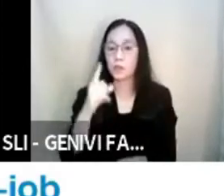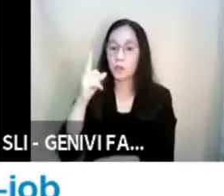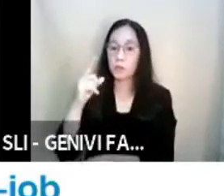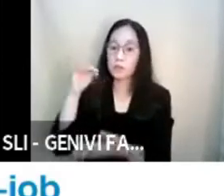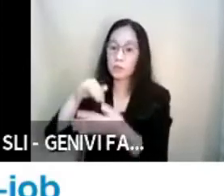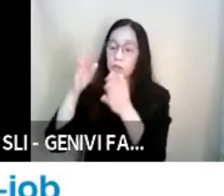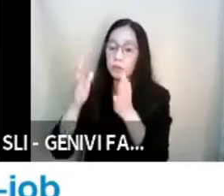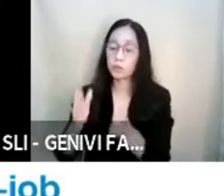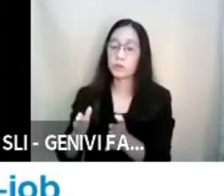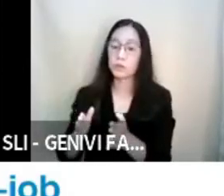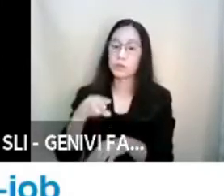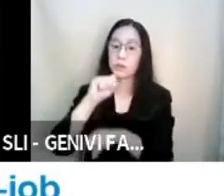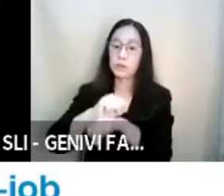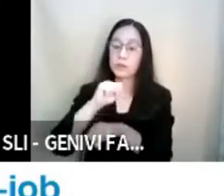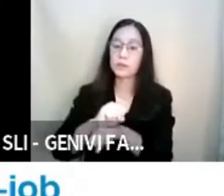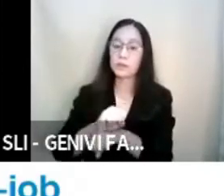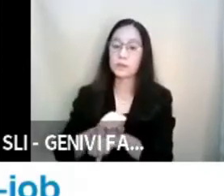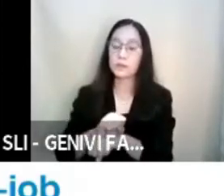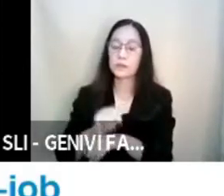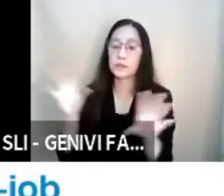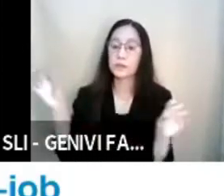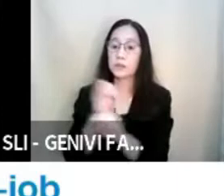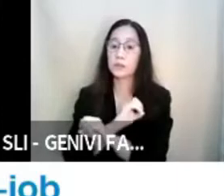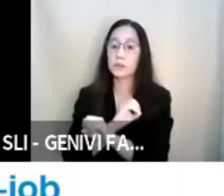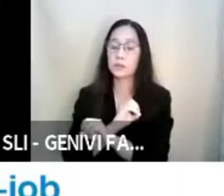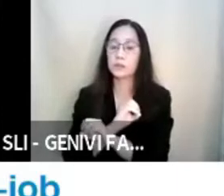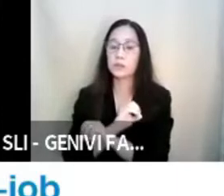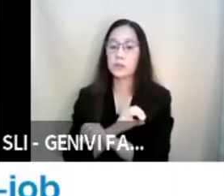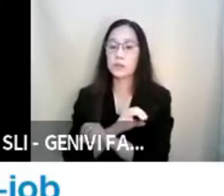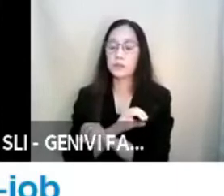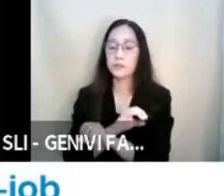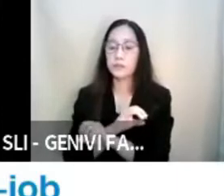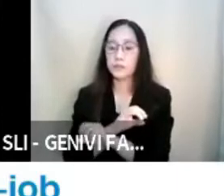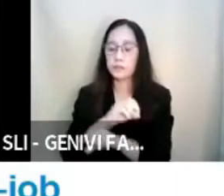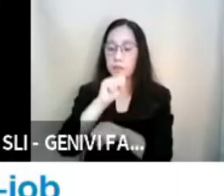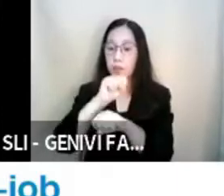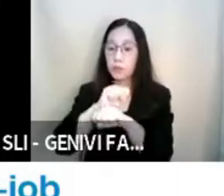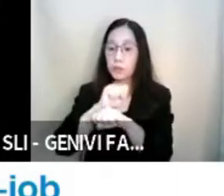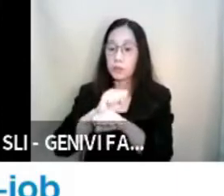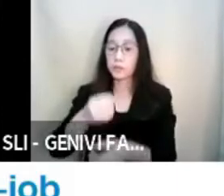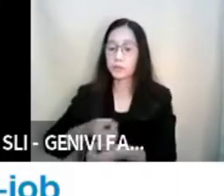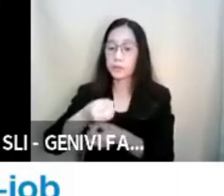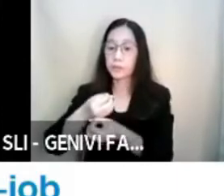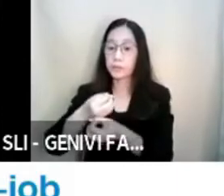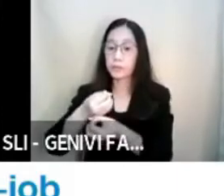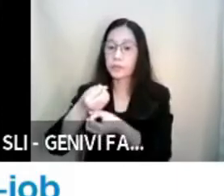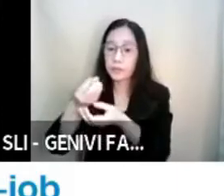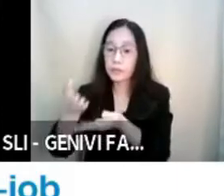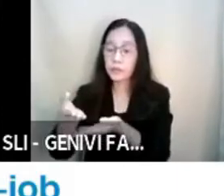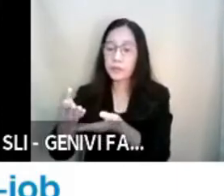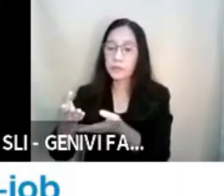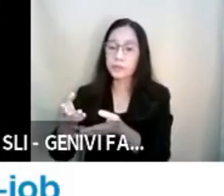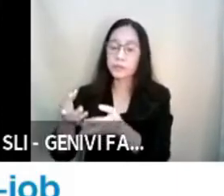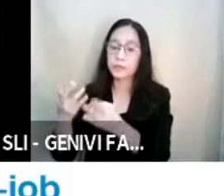worked in the office. Tapos yung work na binigay sa kanya is